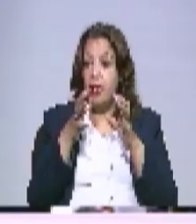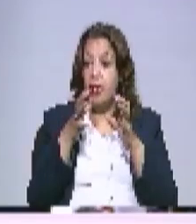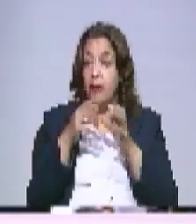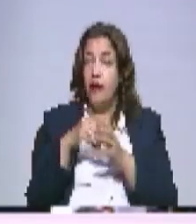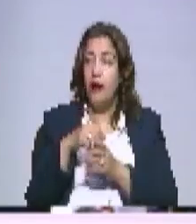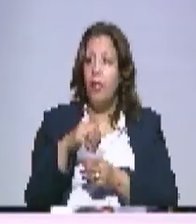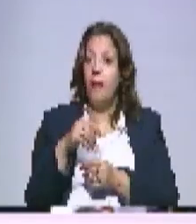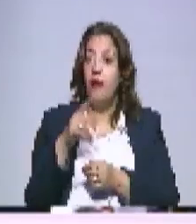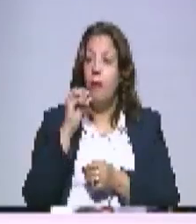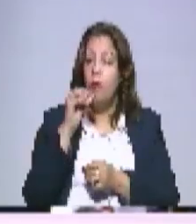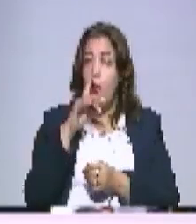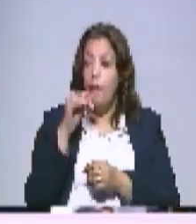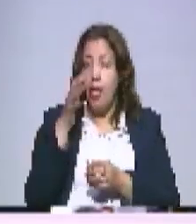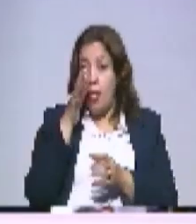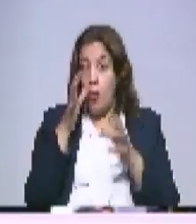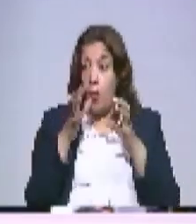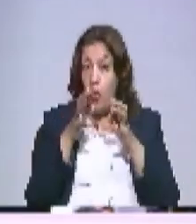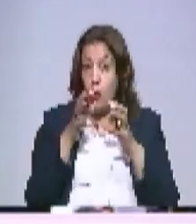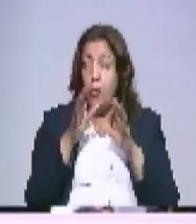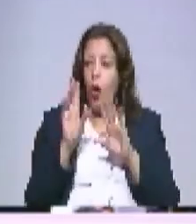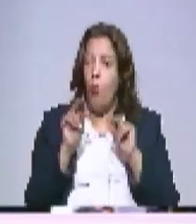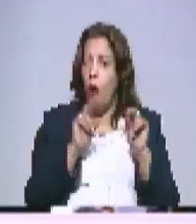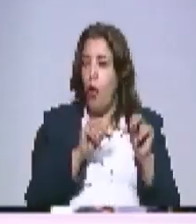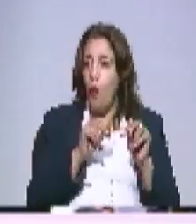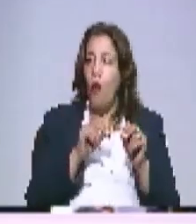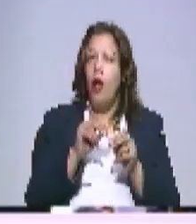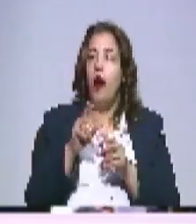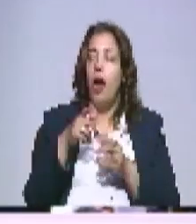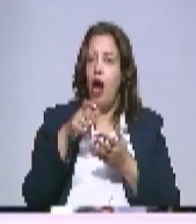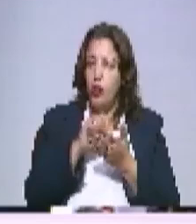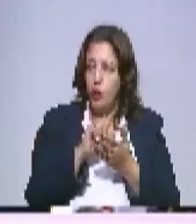القلقاس القلقاس نفس القصه بالظبط. هتعمليه